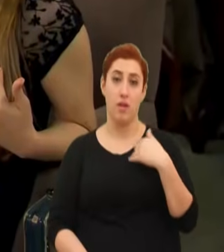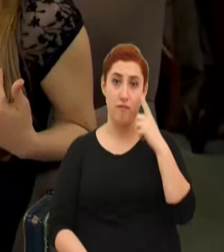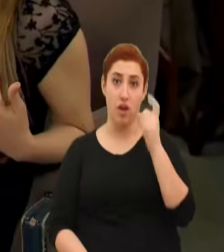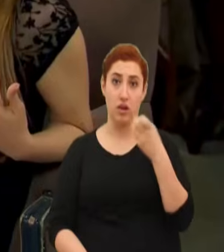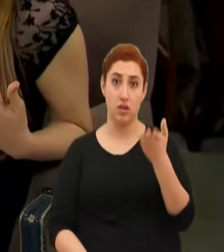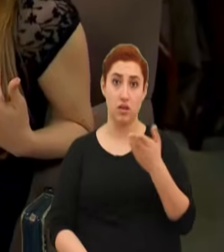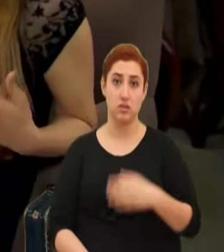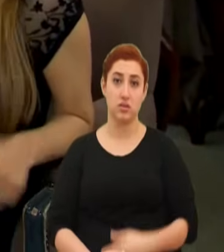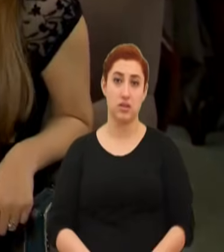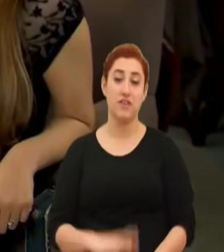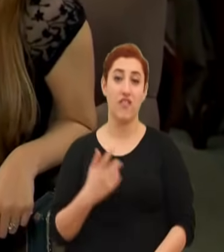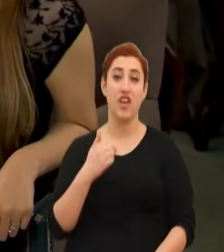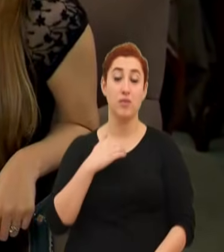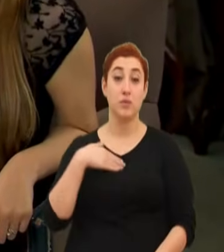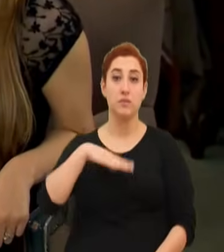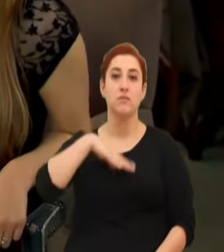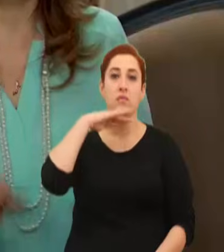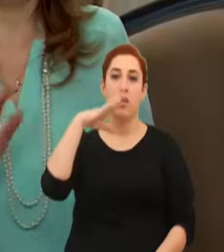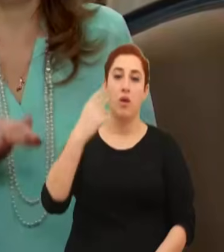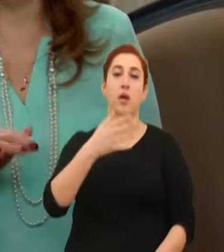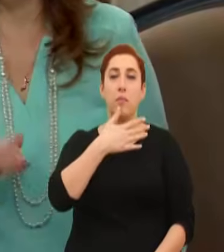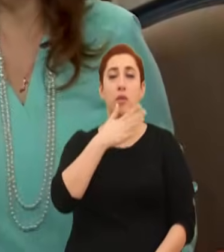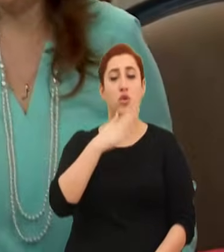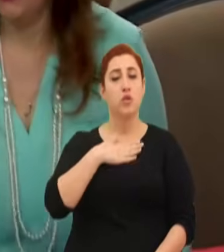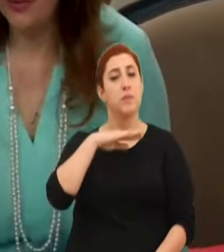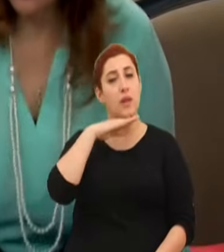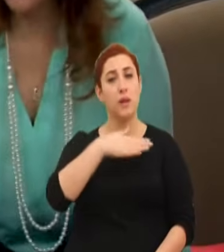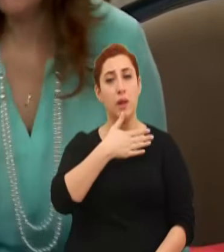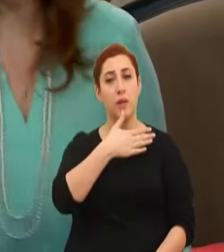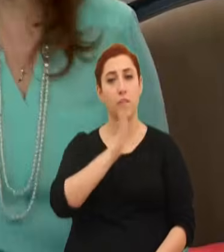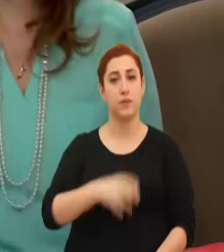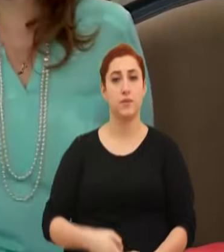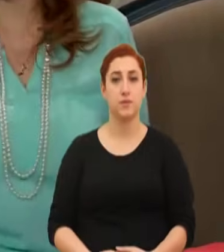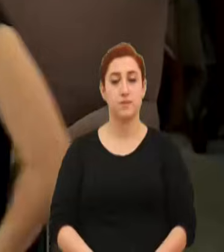yalnız farkındaysanız. Ve canım burnumda. Biliyoruz canım, biliyoruz.